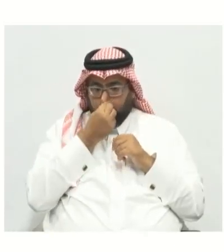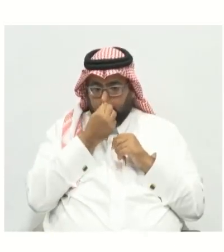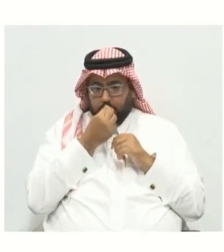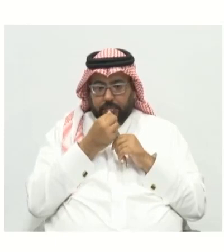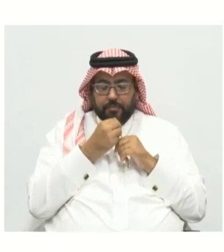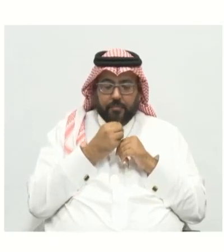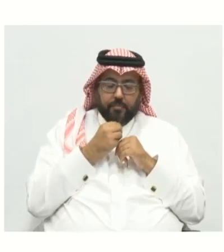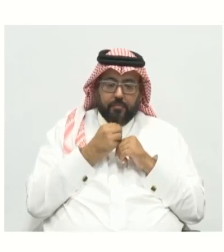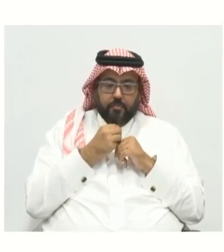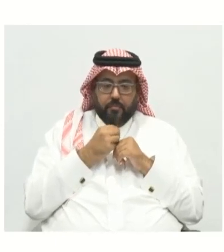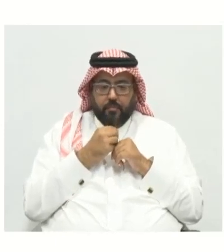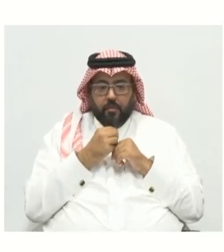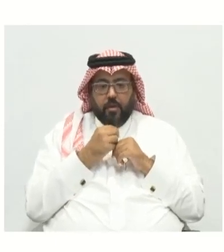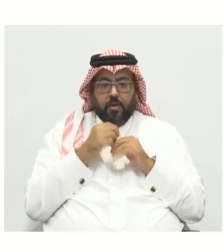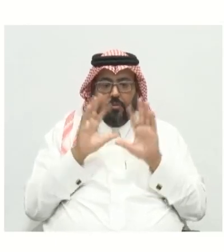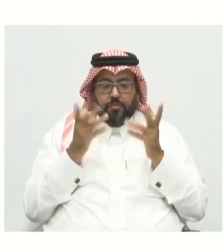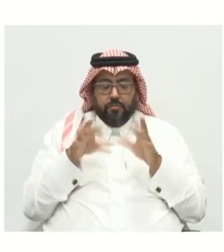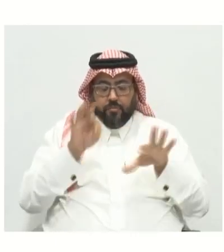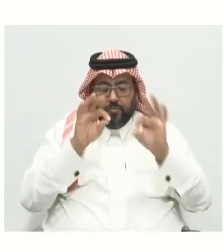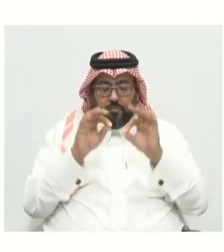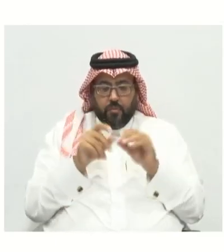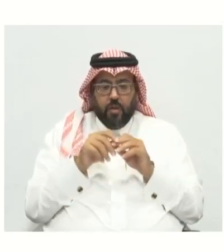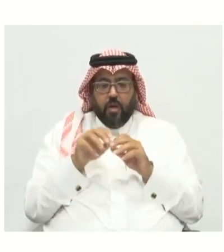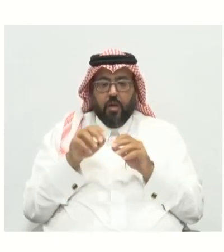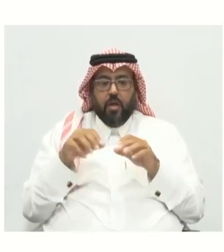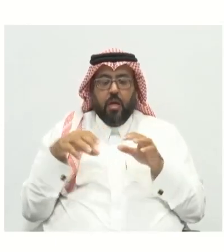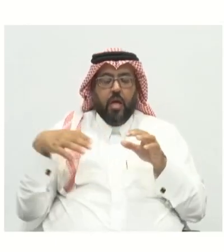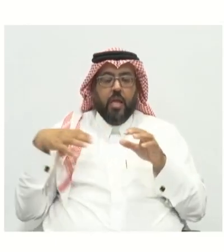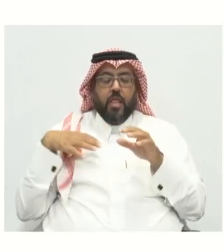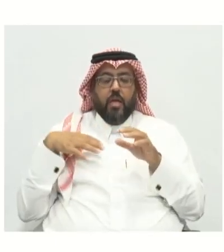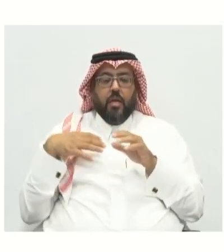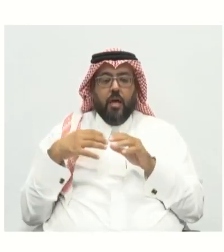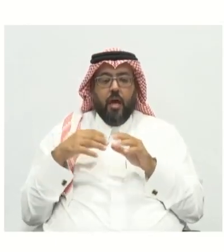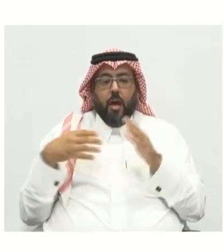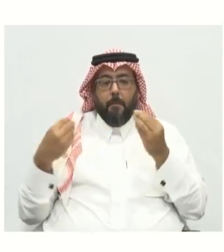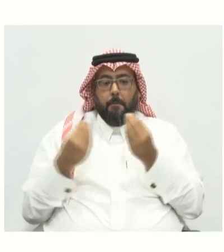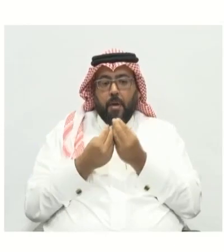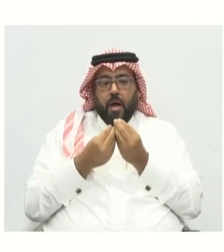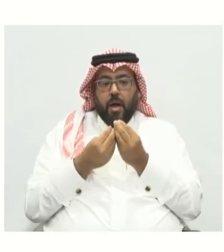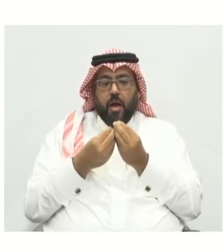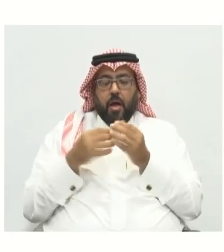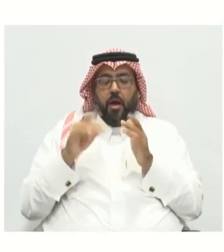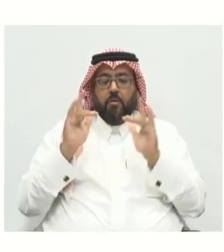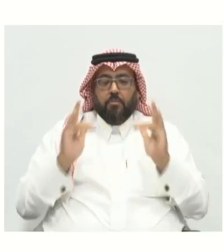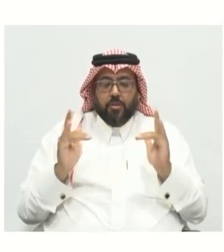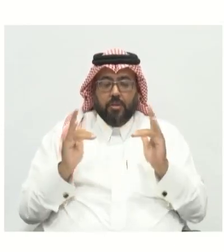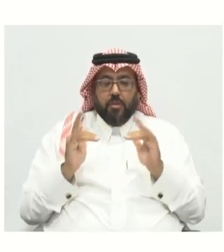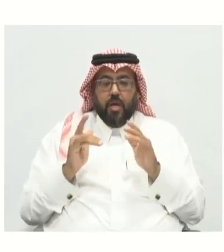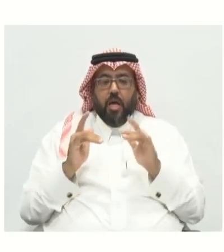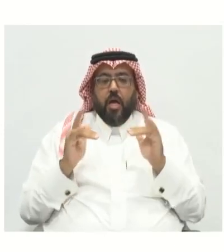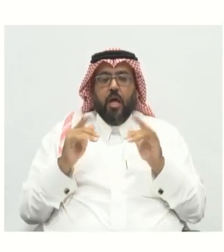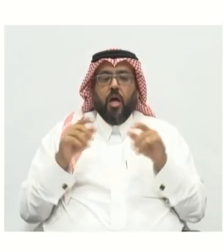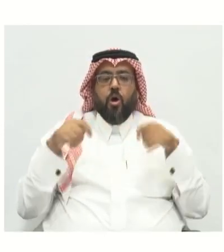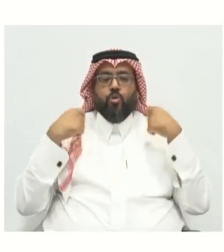نبين ما هي التشكيلات الاداريه التي تتبع مجلس الوزراء فيتبعها اجهزه وتشكيلات اداريه هي